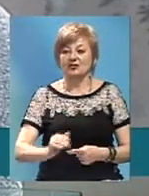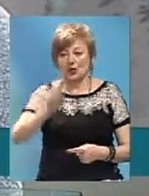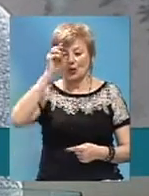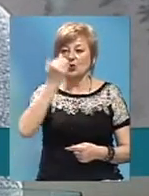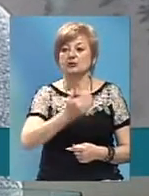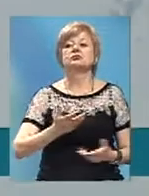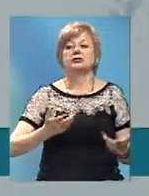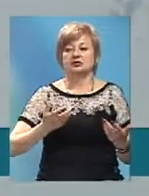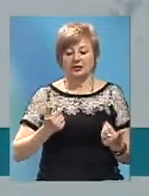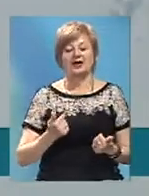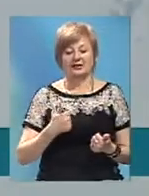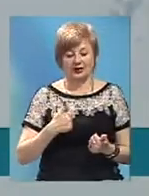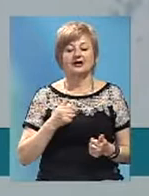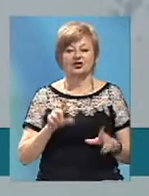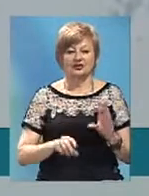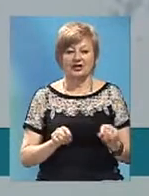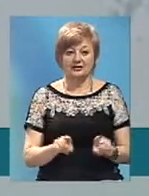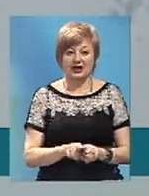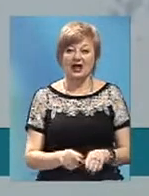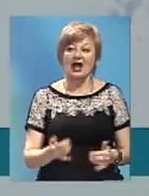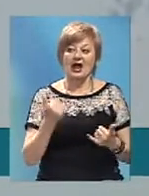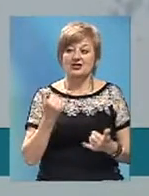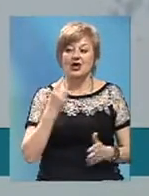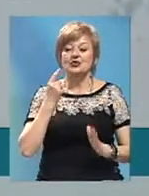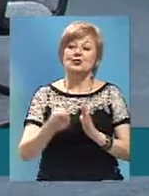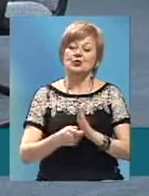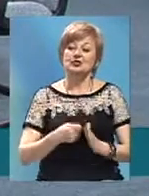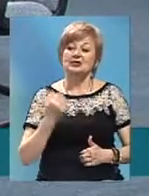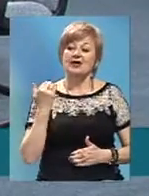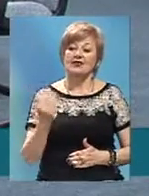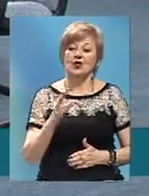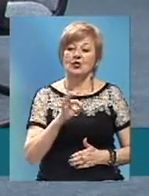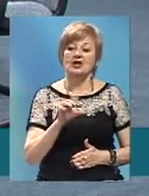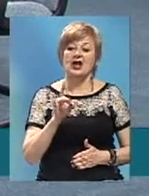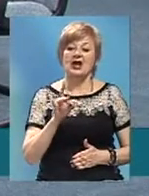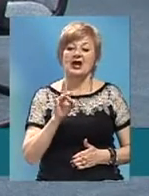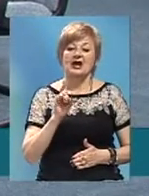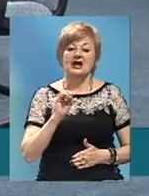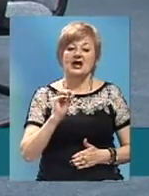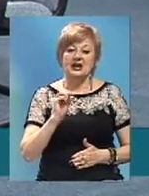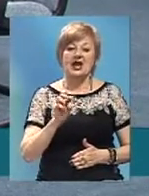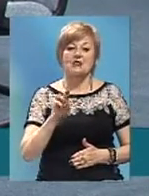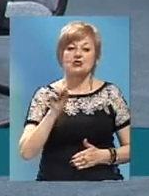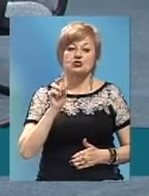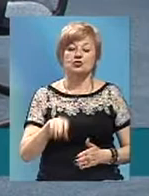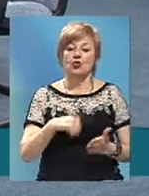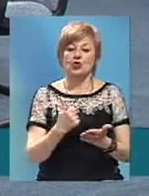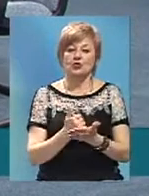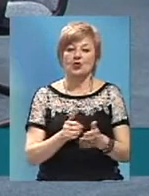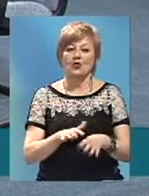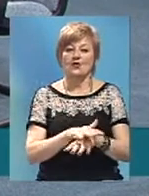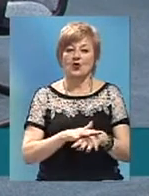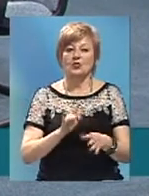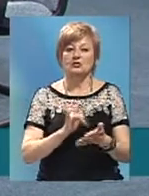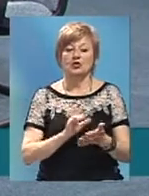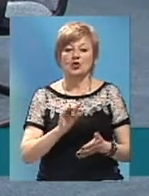оптимістка, сподіваюся, що так. Зараз дізнаємося, які ставки робить Олег Рибачук, голова громадської організації «Центр